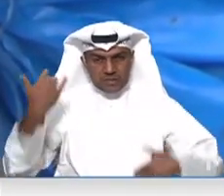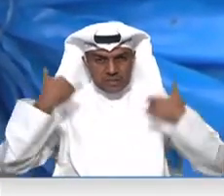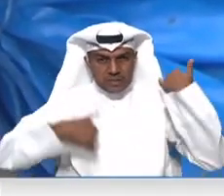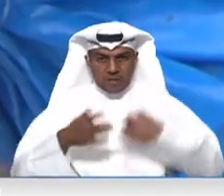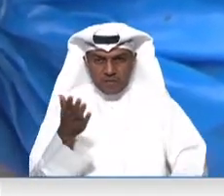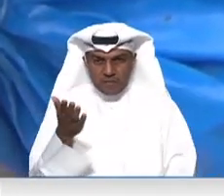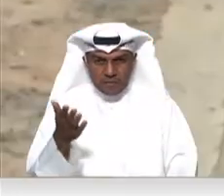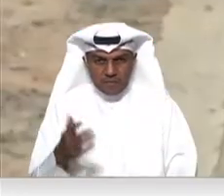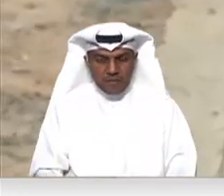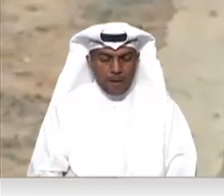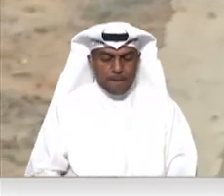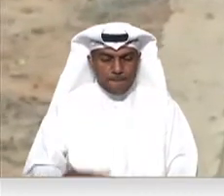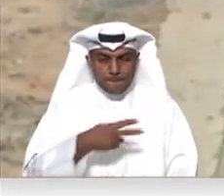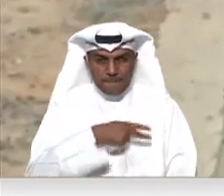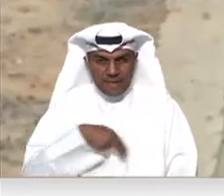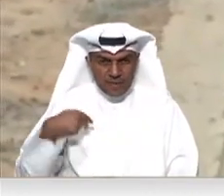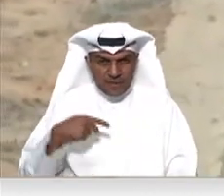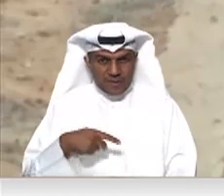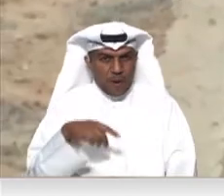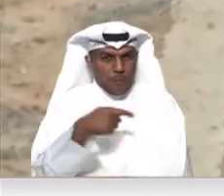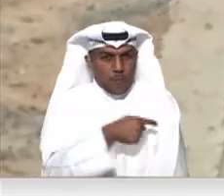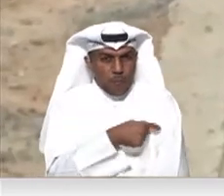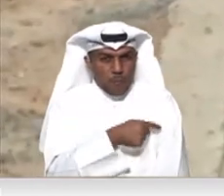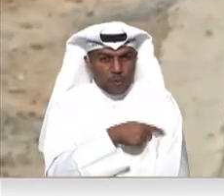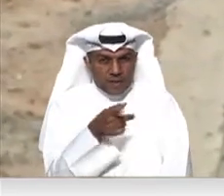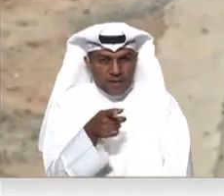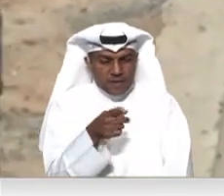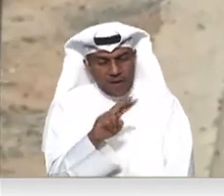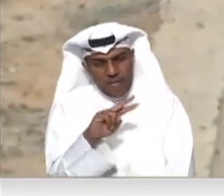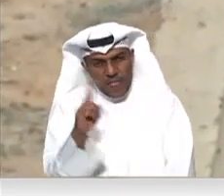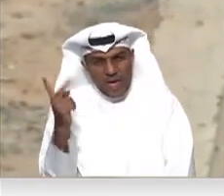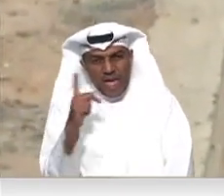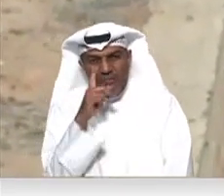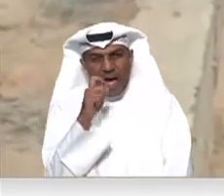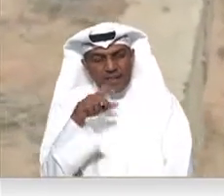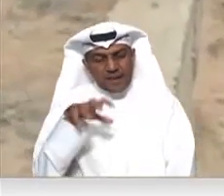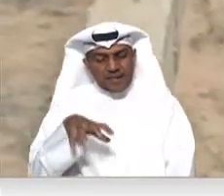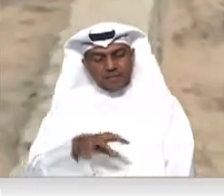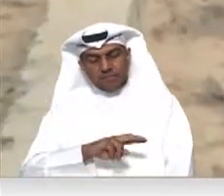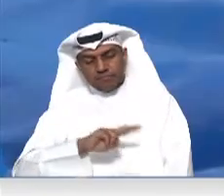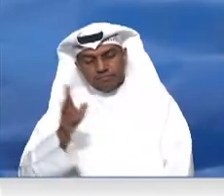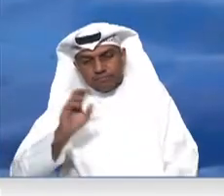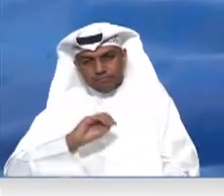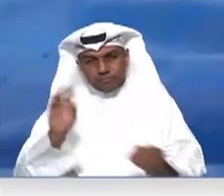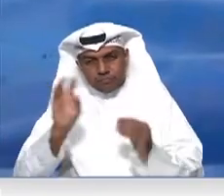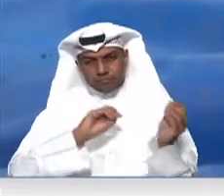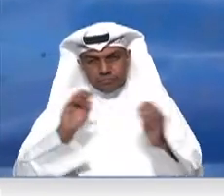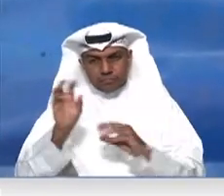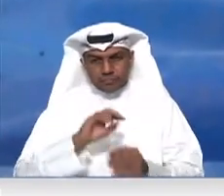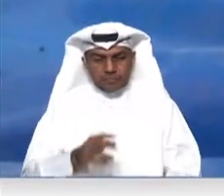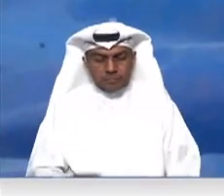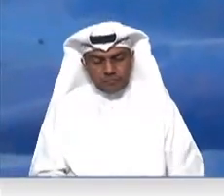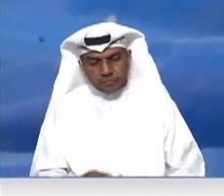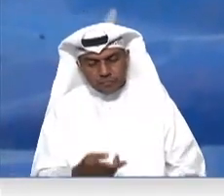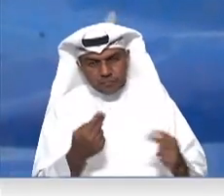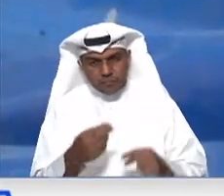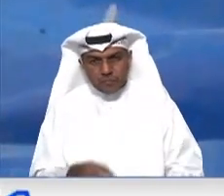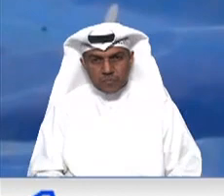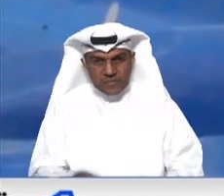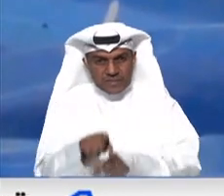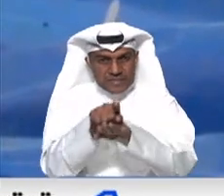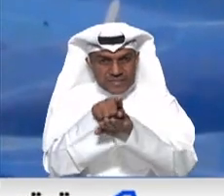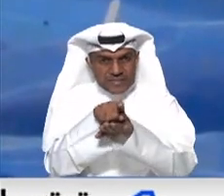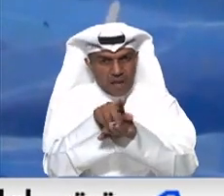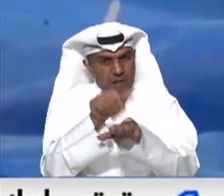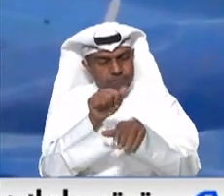المشفى الأندونيسي والشفاء إلى مجمع ناصر والمشفى الأوروبي بخان يونس بعد تراجع الدبابات